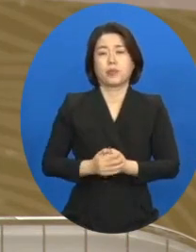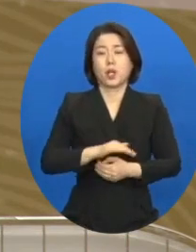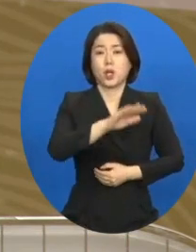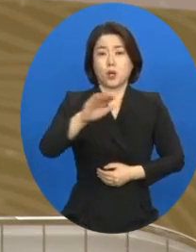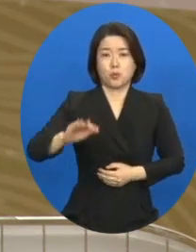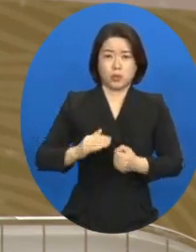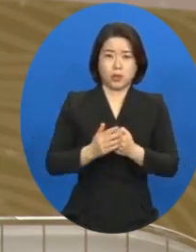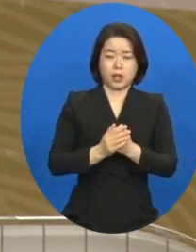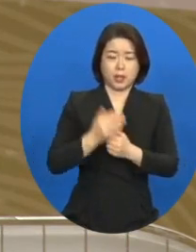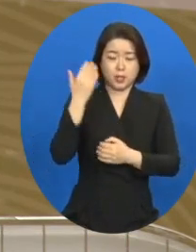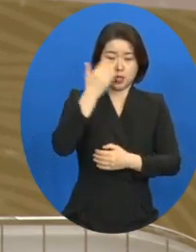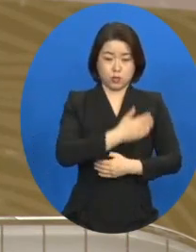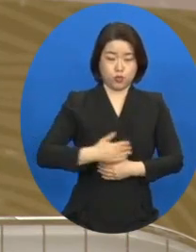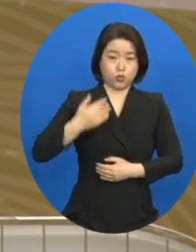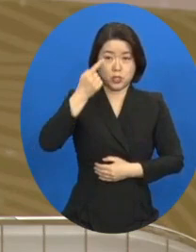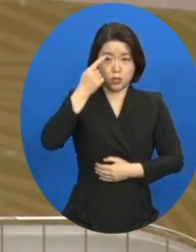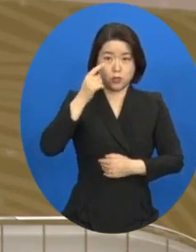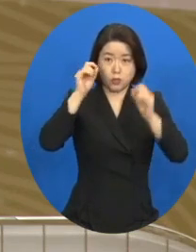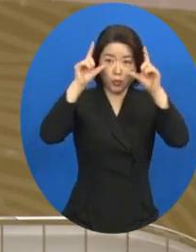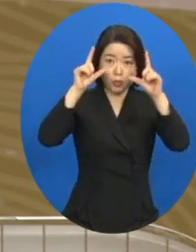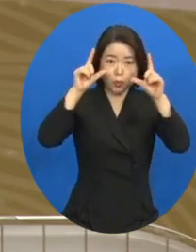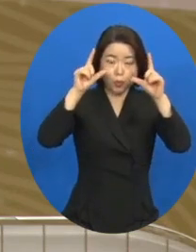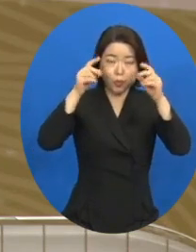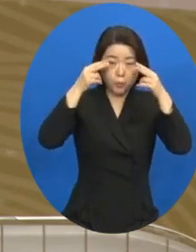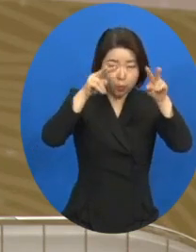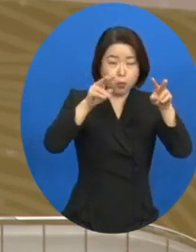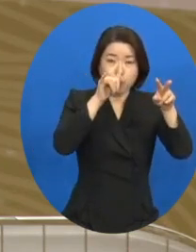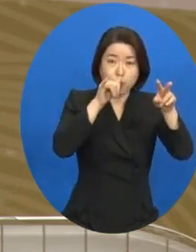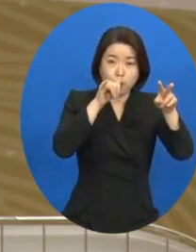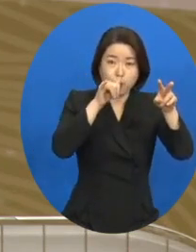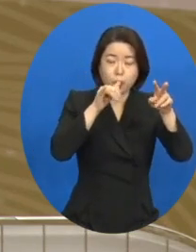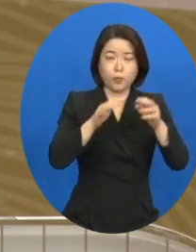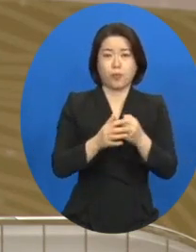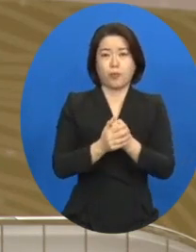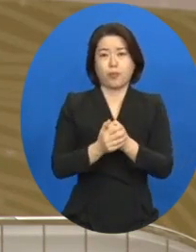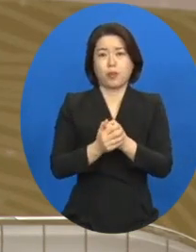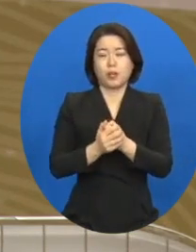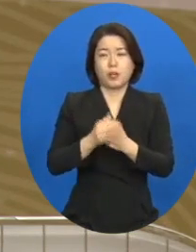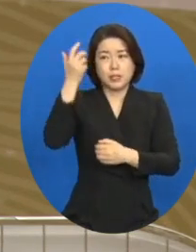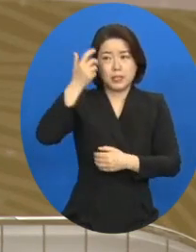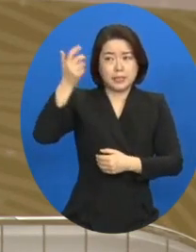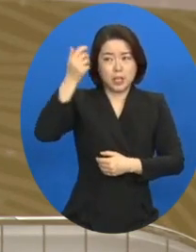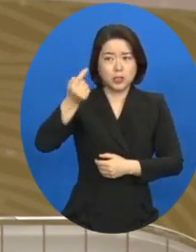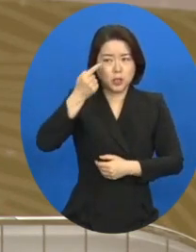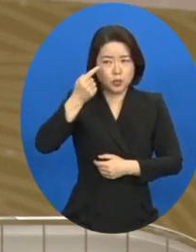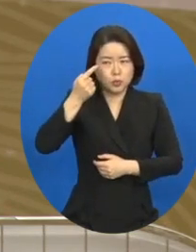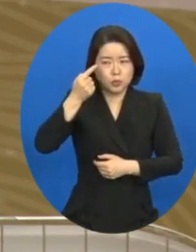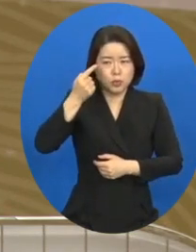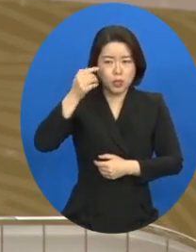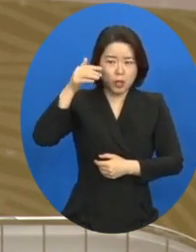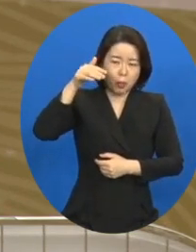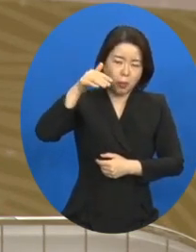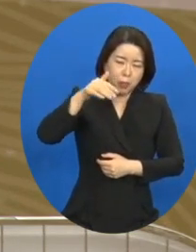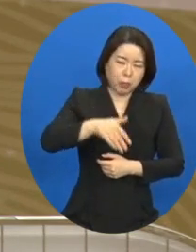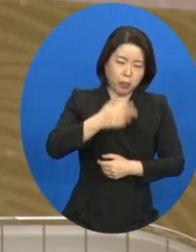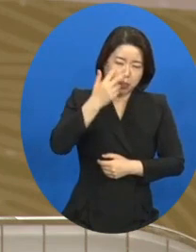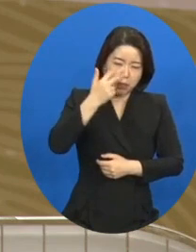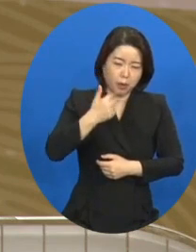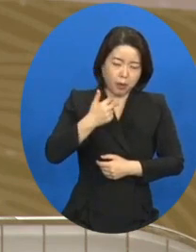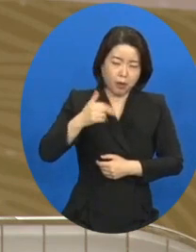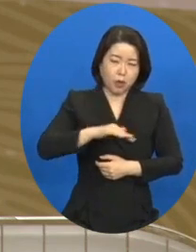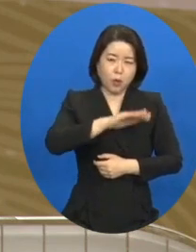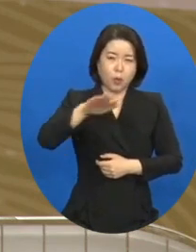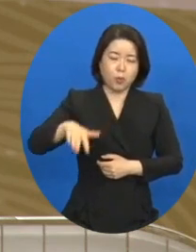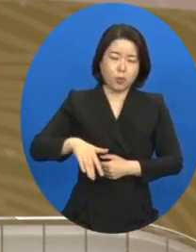우리가 육신의 눈은 지금 멀지 않지만 영적인 눈은 먼 경우가